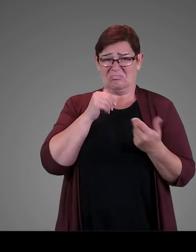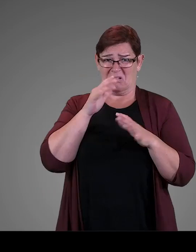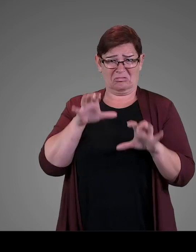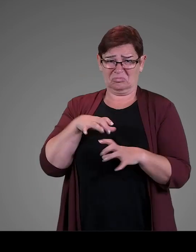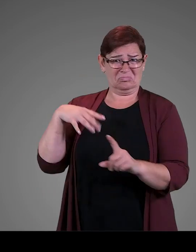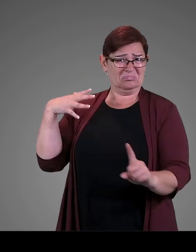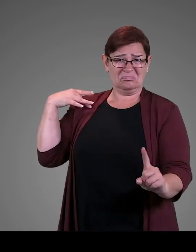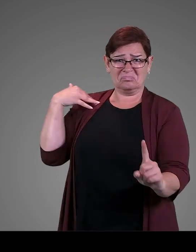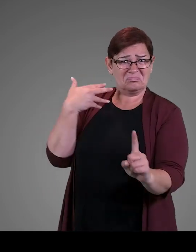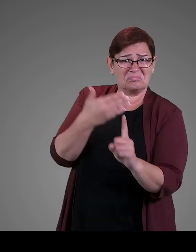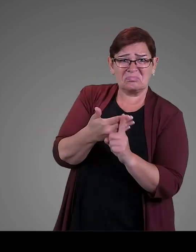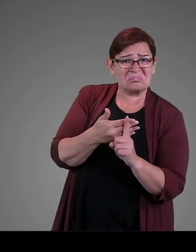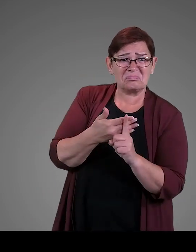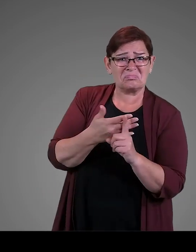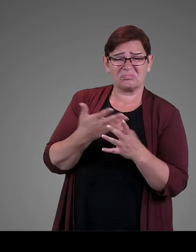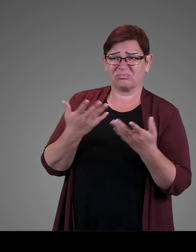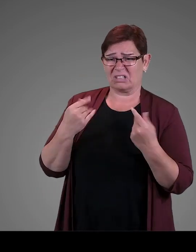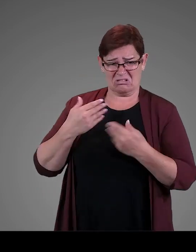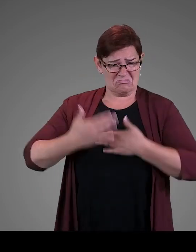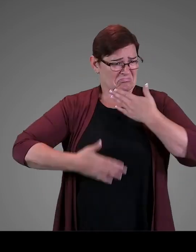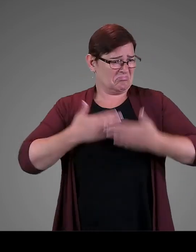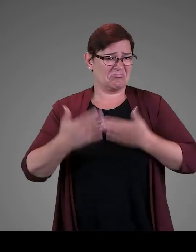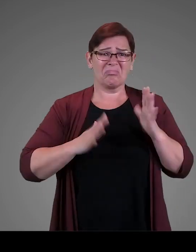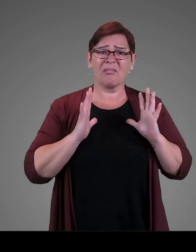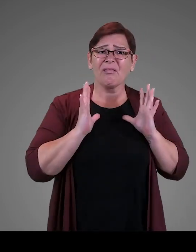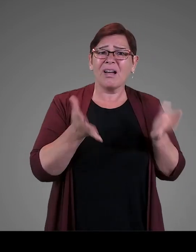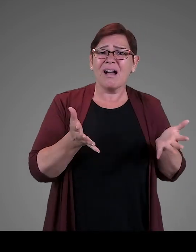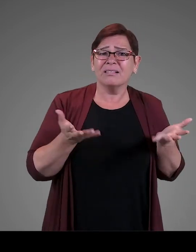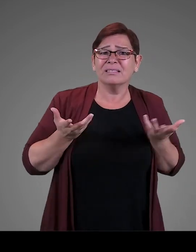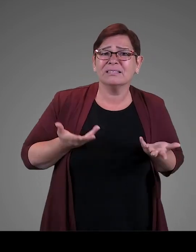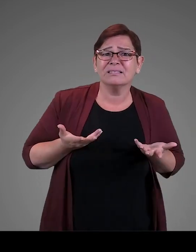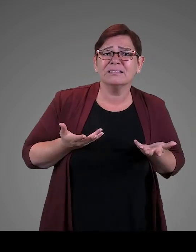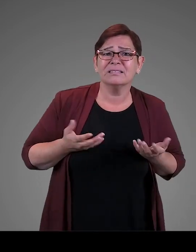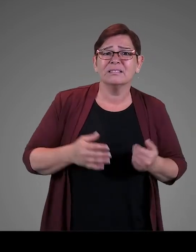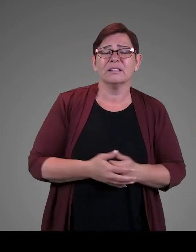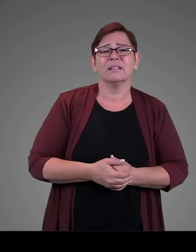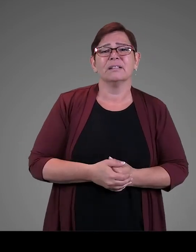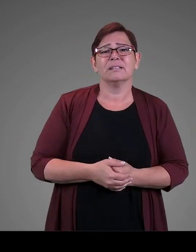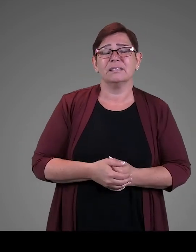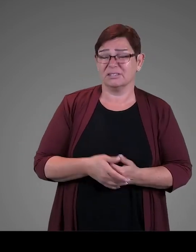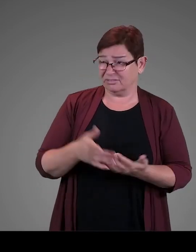va. Ça va super bien.